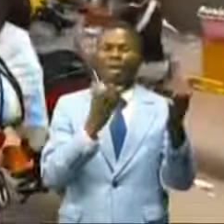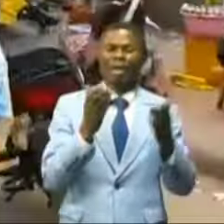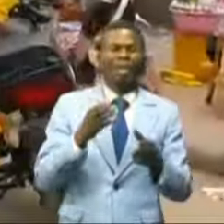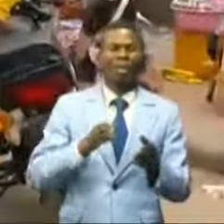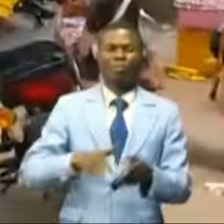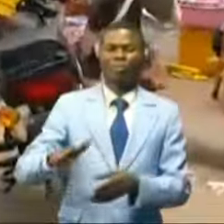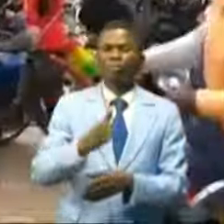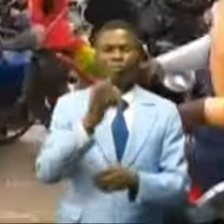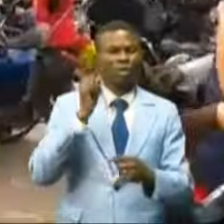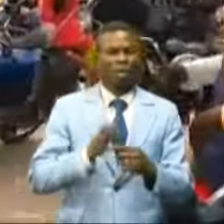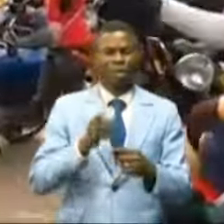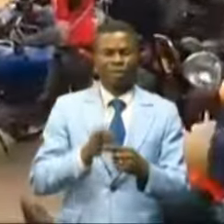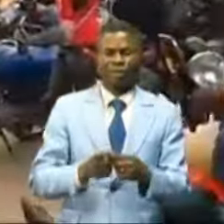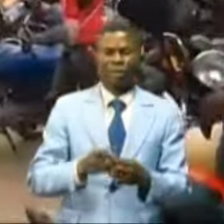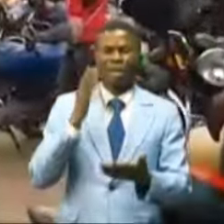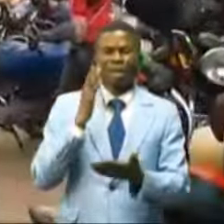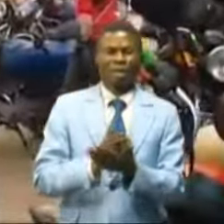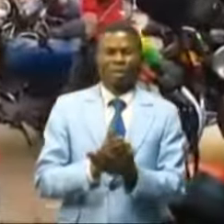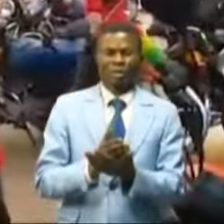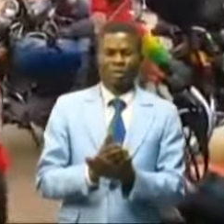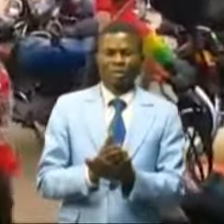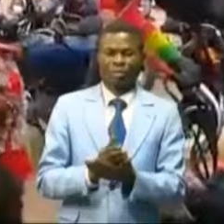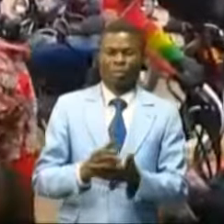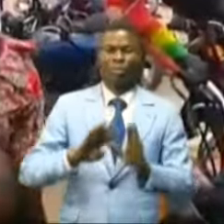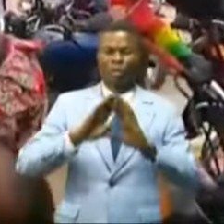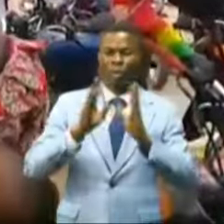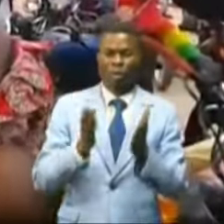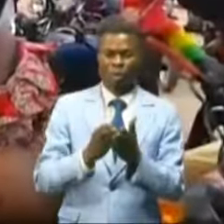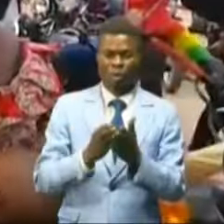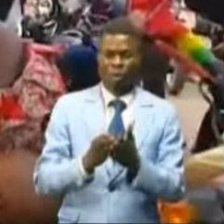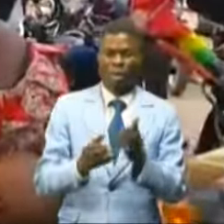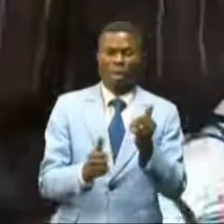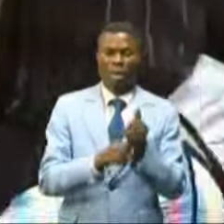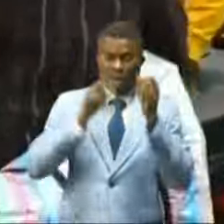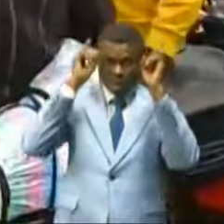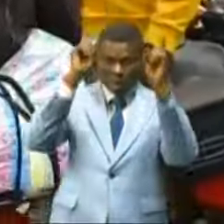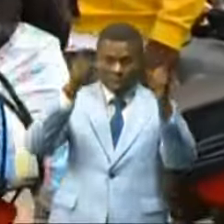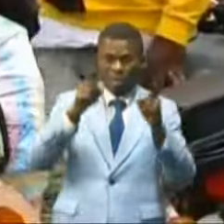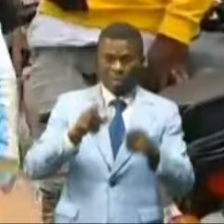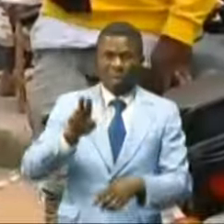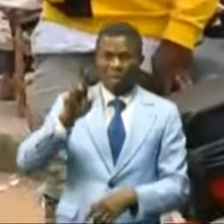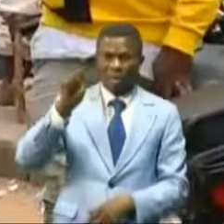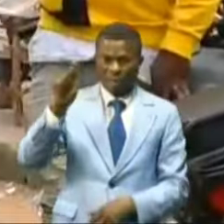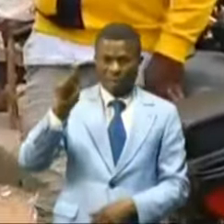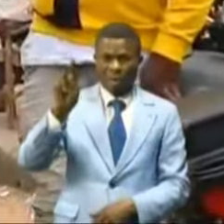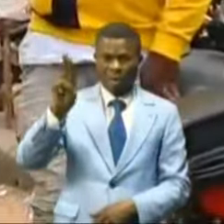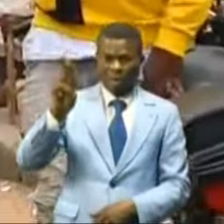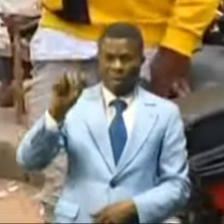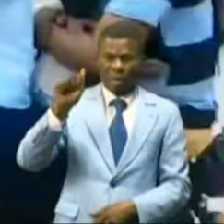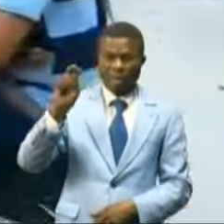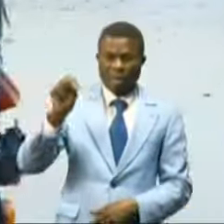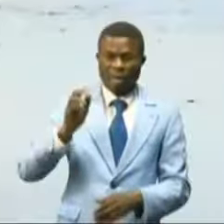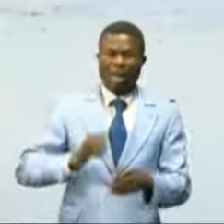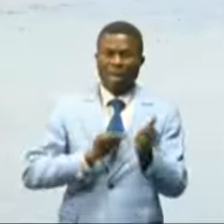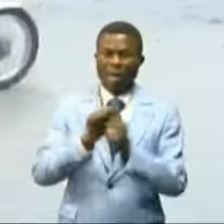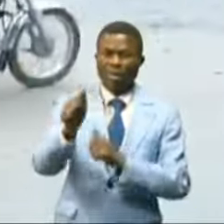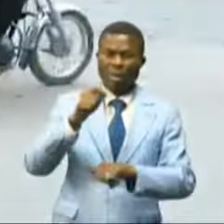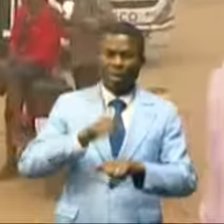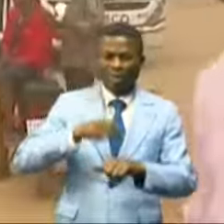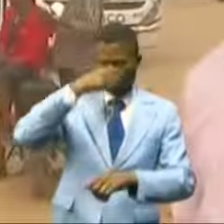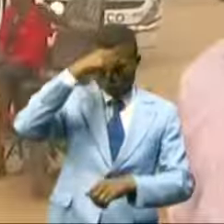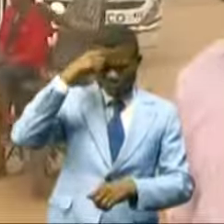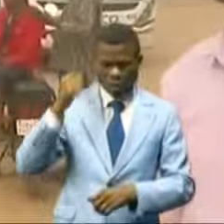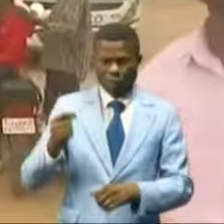de Kananga. Signalons que toutes les destinations qu'effectue le bus Transco, la population a traversé un